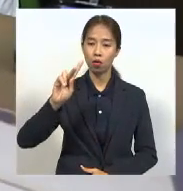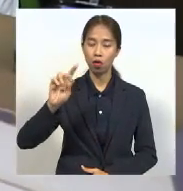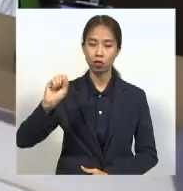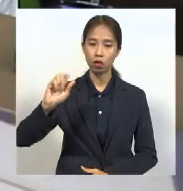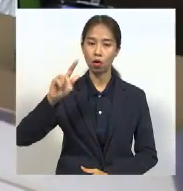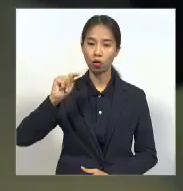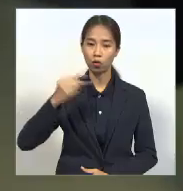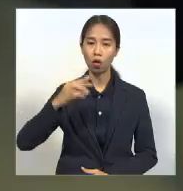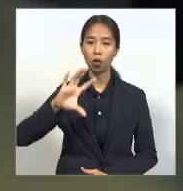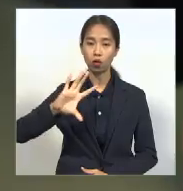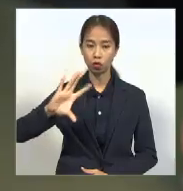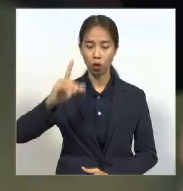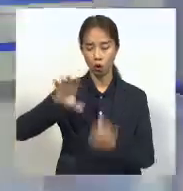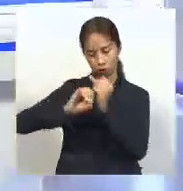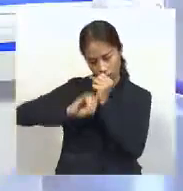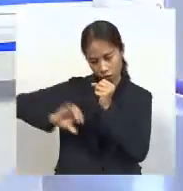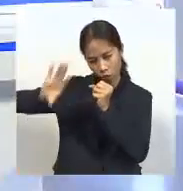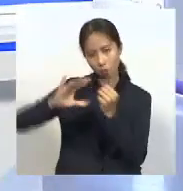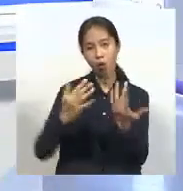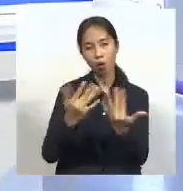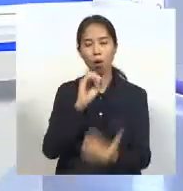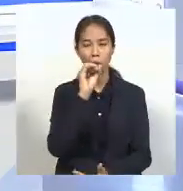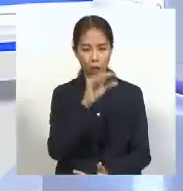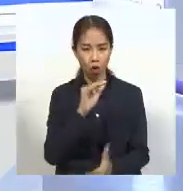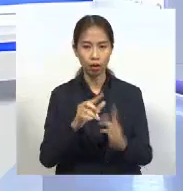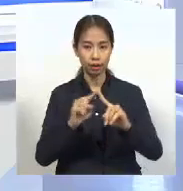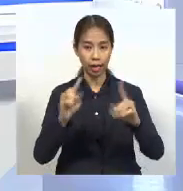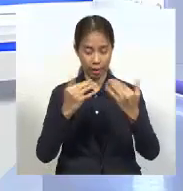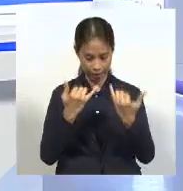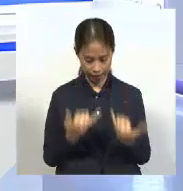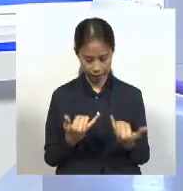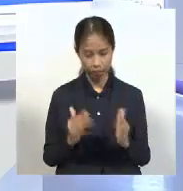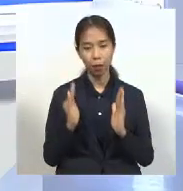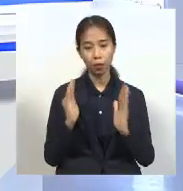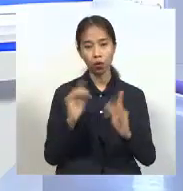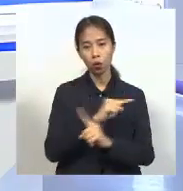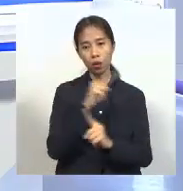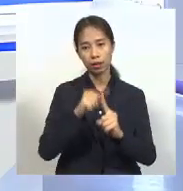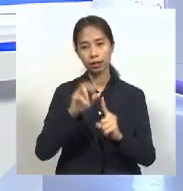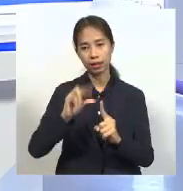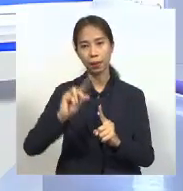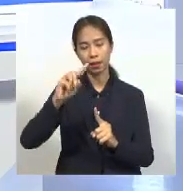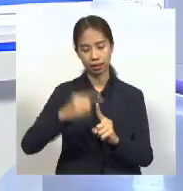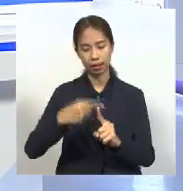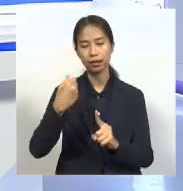งหนึ่งว่าจะให้ลงทะเบียนอีกรอบเมื่อไหร่นะคะแต่ว่ารอบนี้ภายในวันที่31ตุลาคมนี้ต้องไปลงทะเบียนให้เรียบร้อยค่ะ